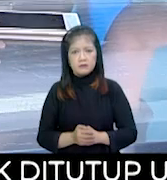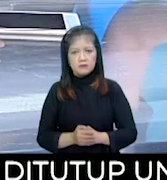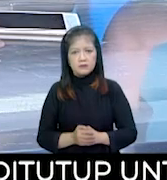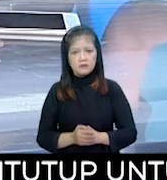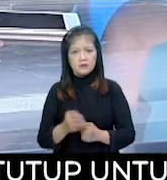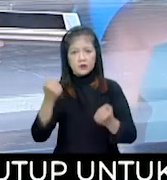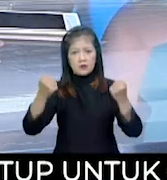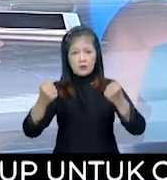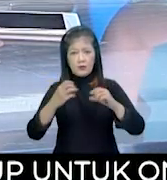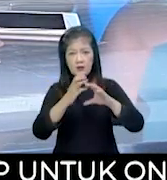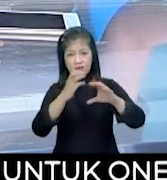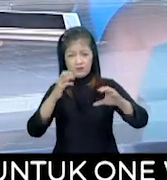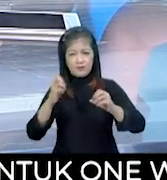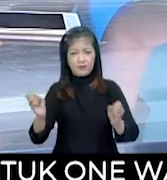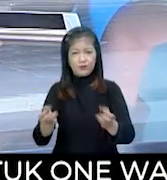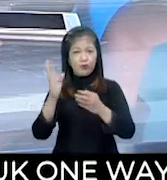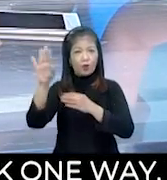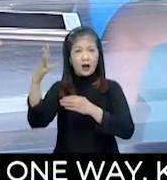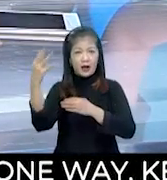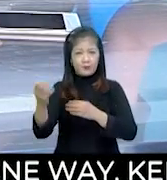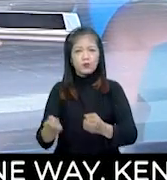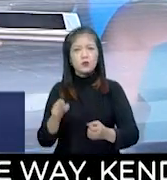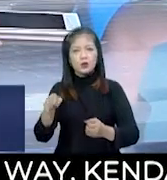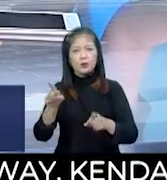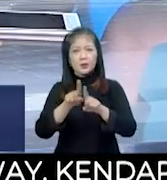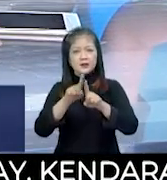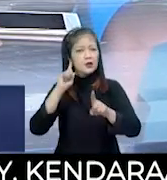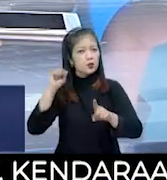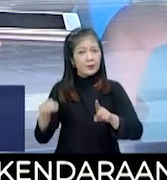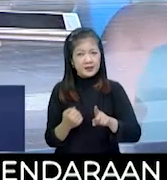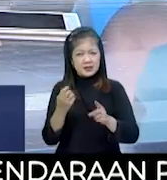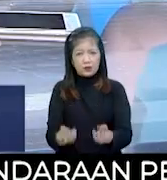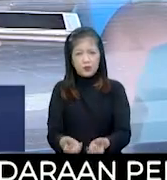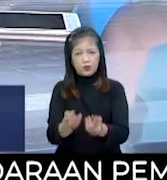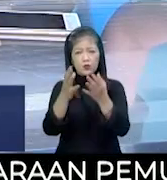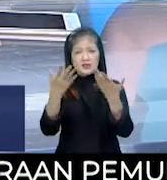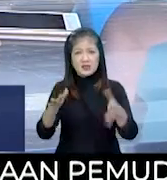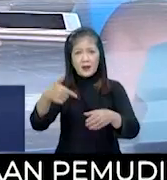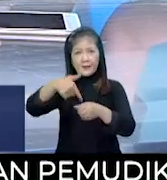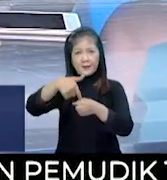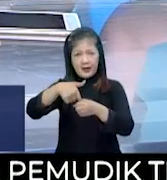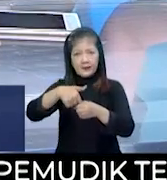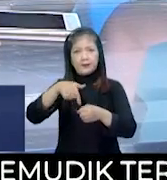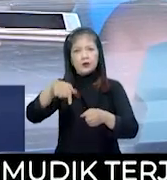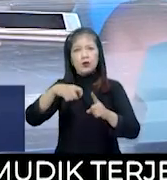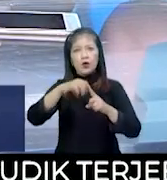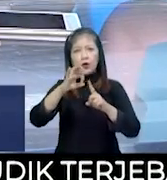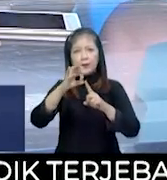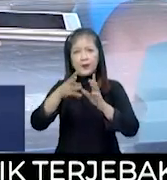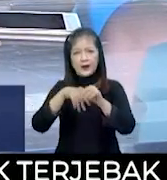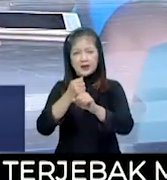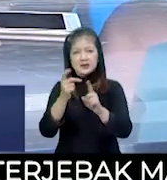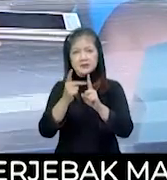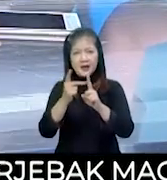semua informasi pertahun Mirza diduga korsleting listrik mini bus pemudik yang dikendarai pasangan suami-istri terbakar usai mengisi BBM di SPBU Kopeng